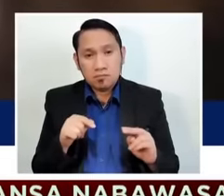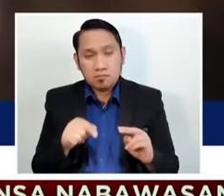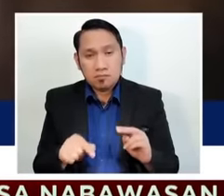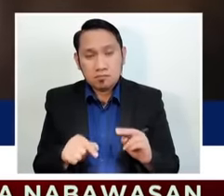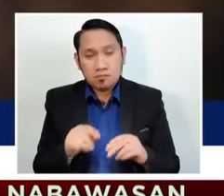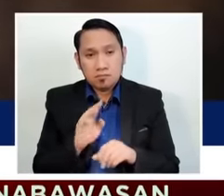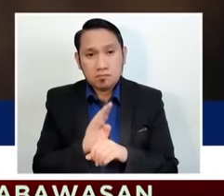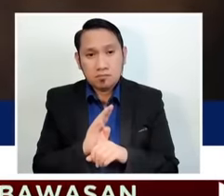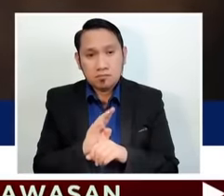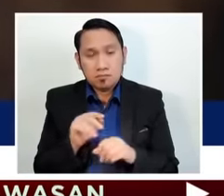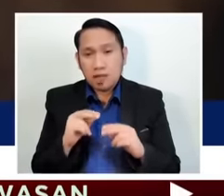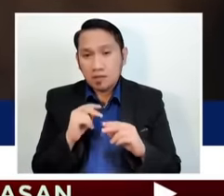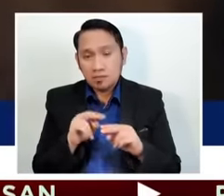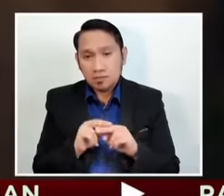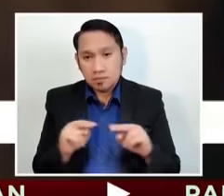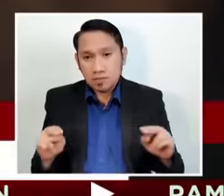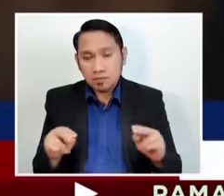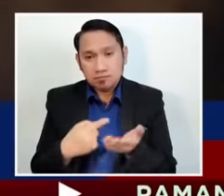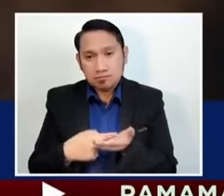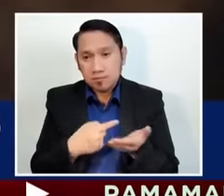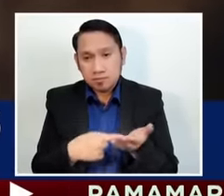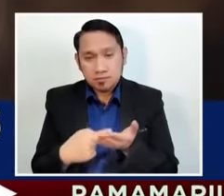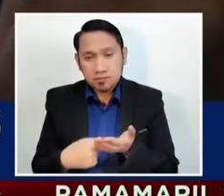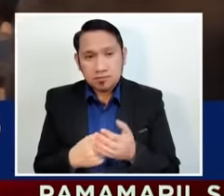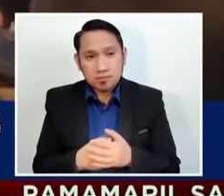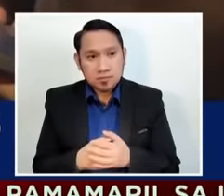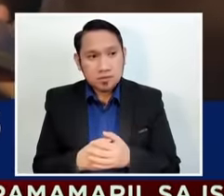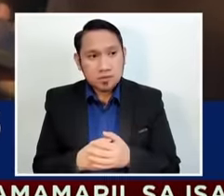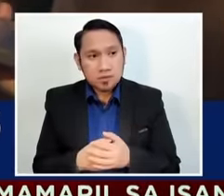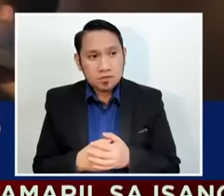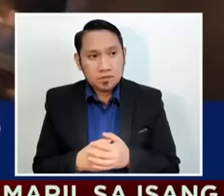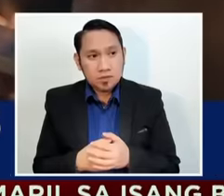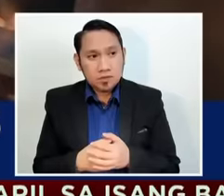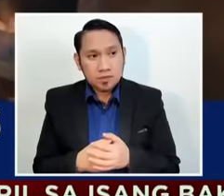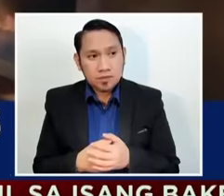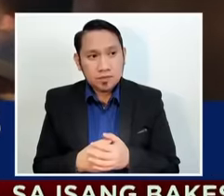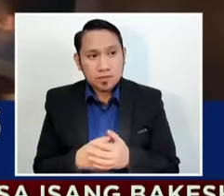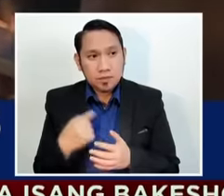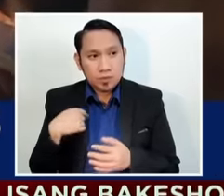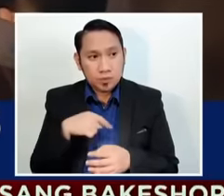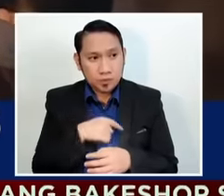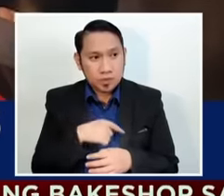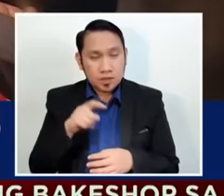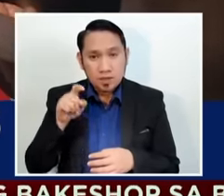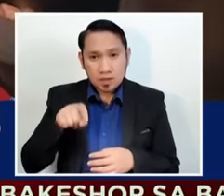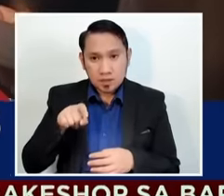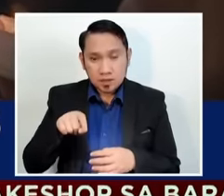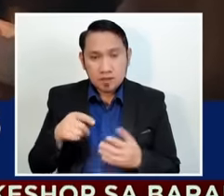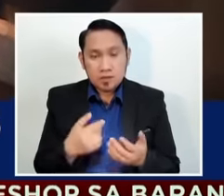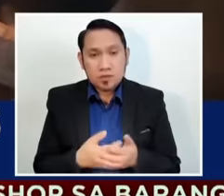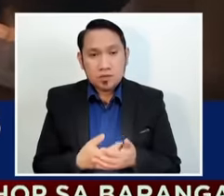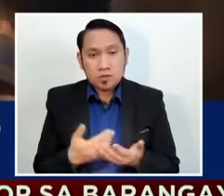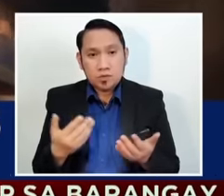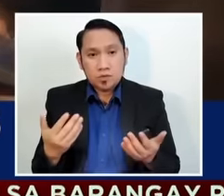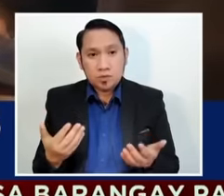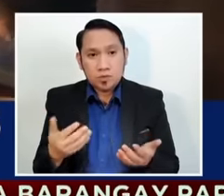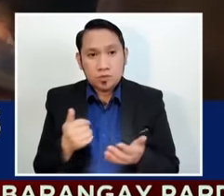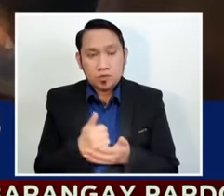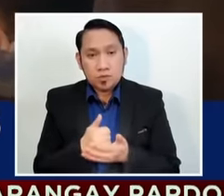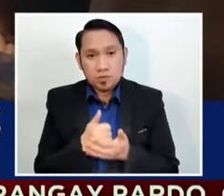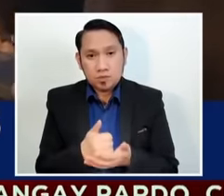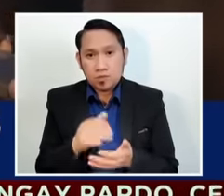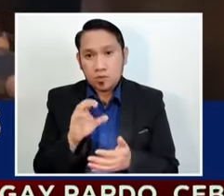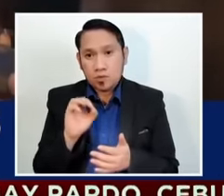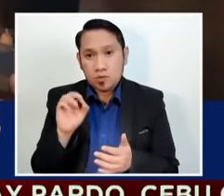industry consolidation, no? Because we really need the players to consolidate into